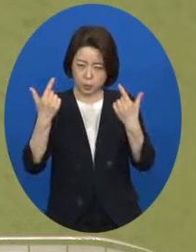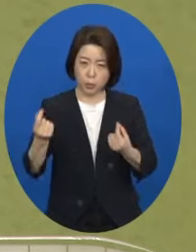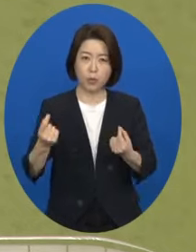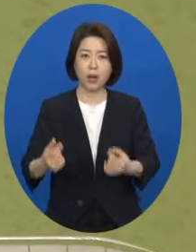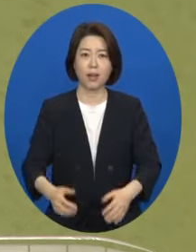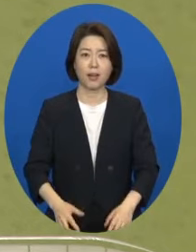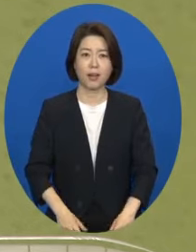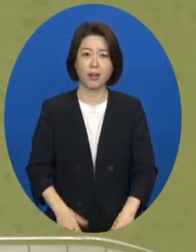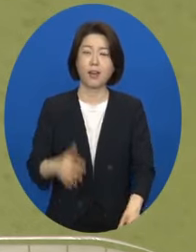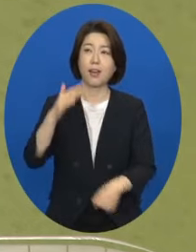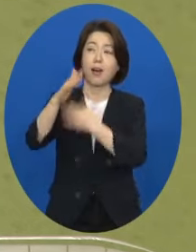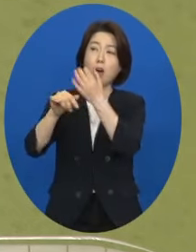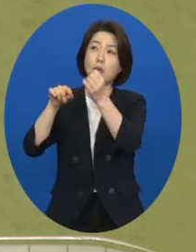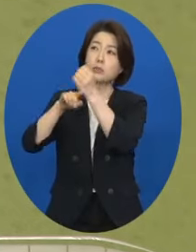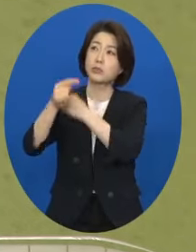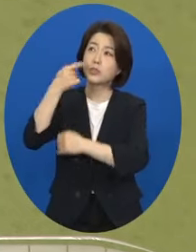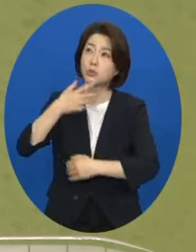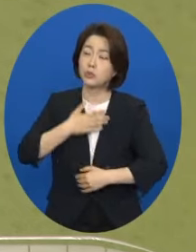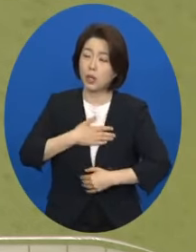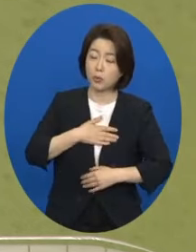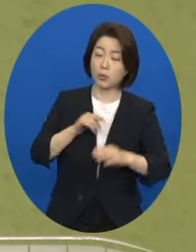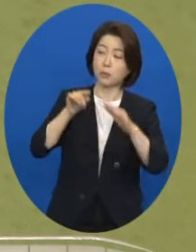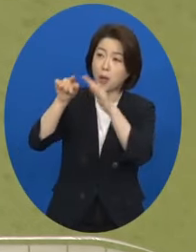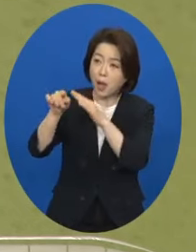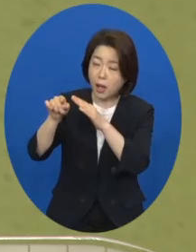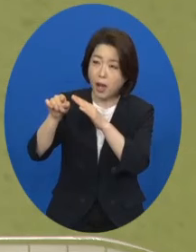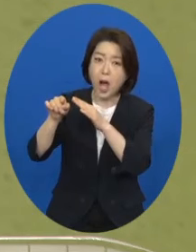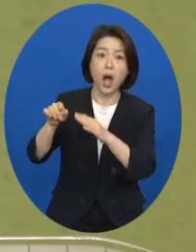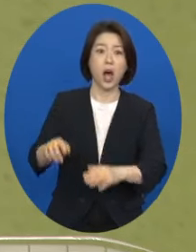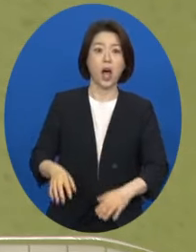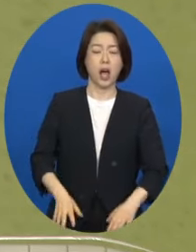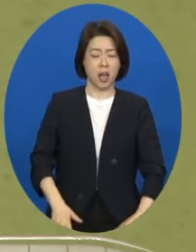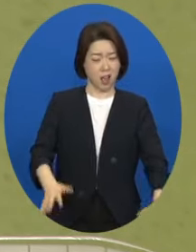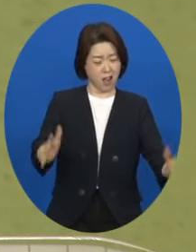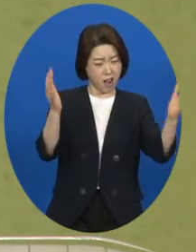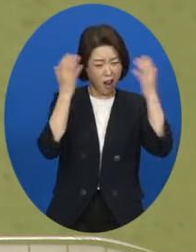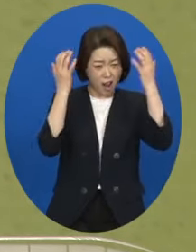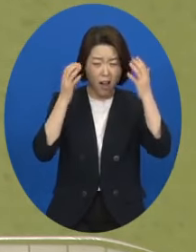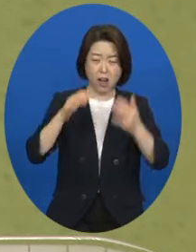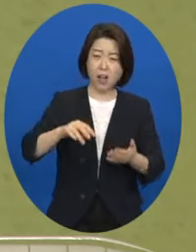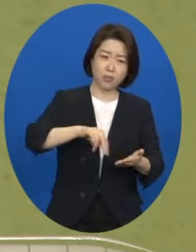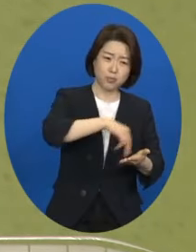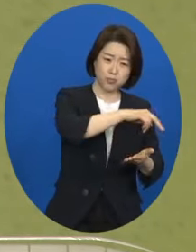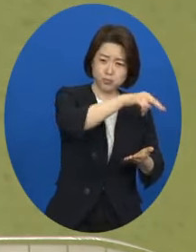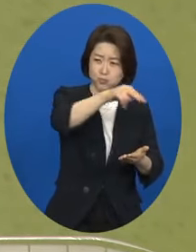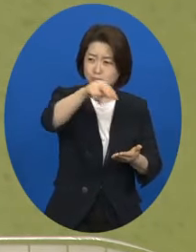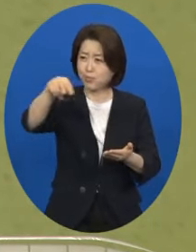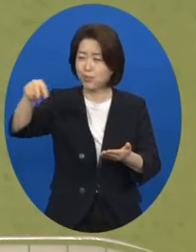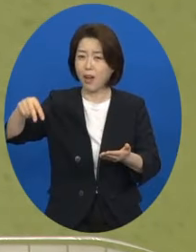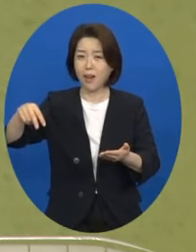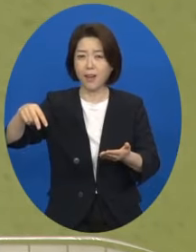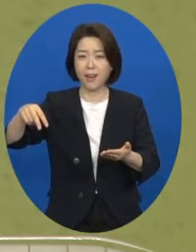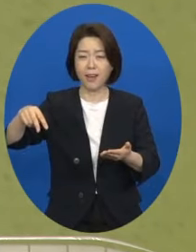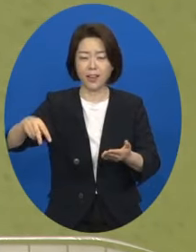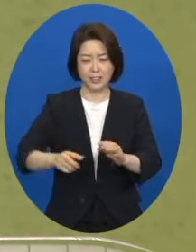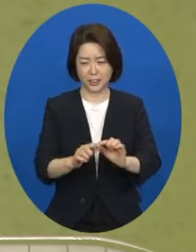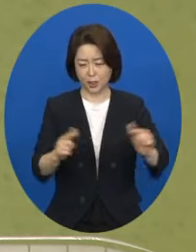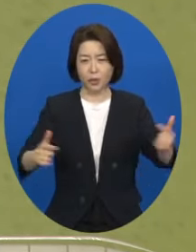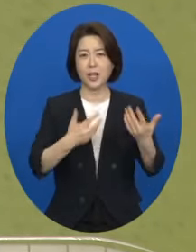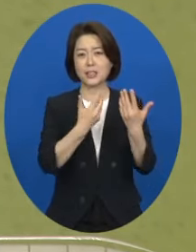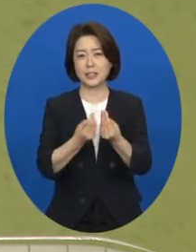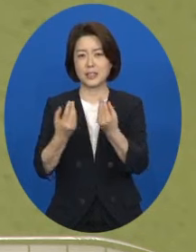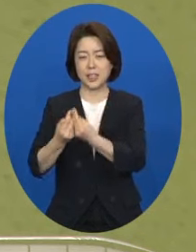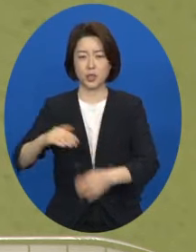알고 결정해서 갔다가 완전 이상하게 고생을 하고 뱅뱅 돌다가 한 그 여러 가지 케이스들이